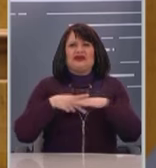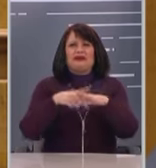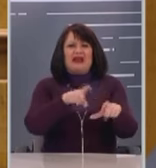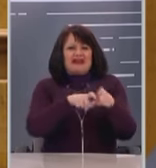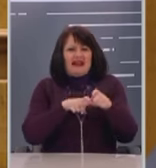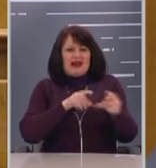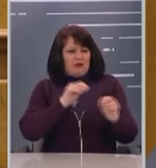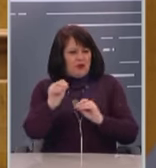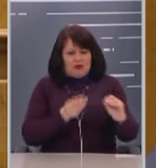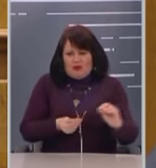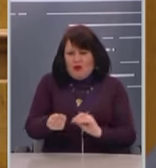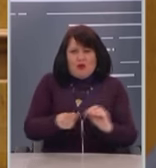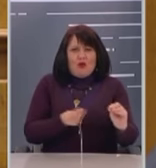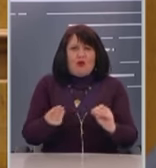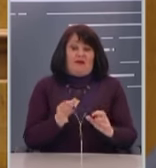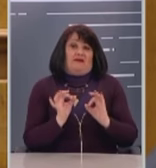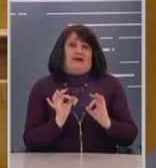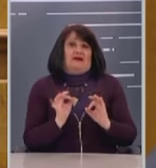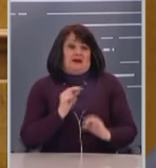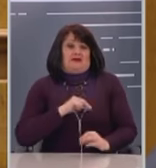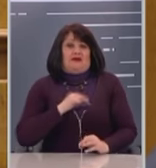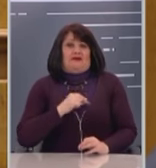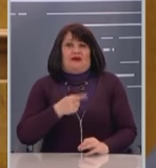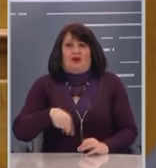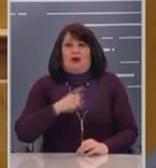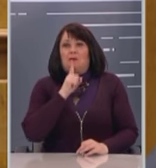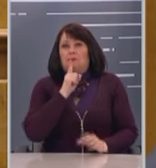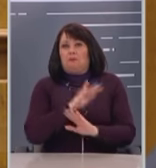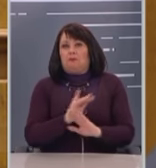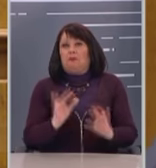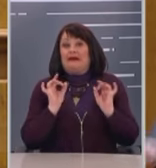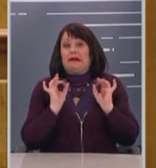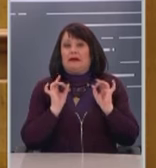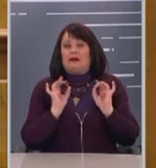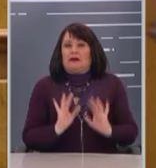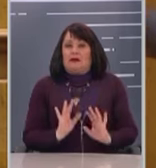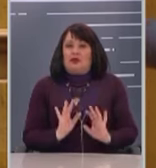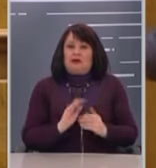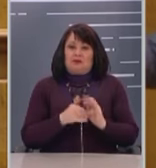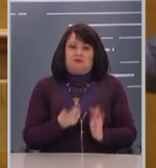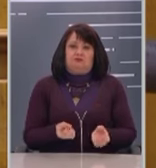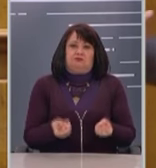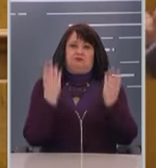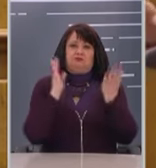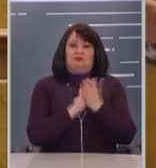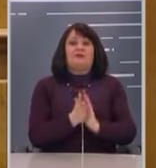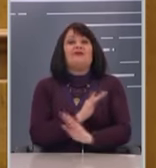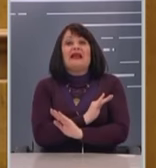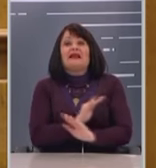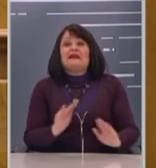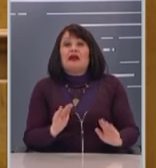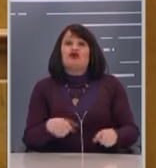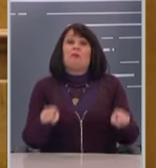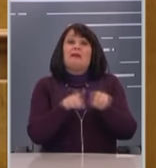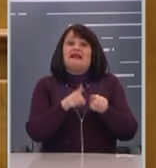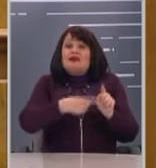εταιρείες, με το αζημίωτο φυσικά, ούτε κουβέντα. Καθαρίσατε τα πάντα, με το μαζί τα